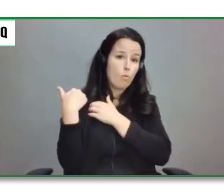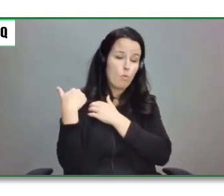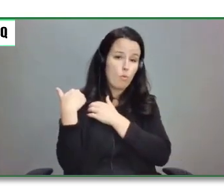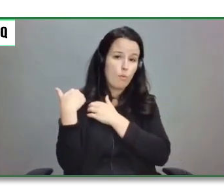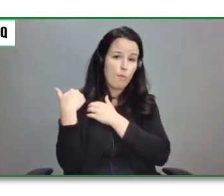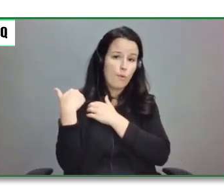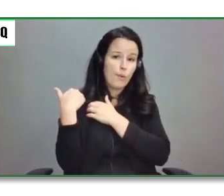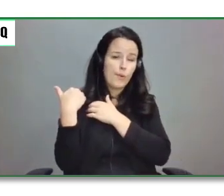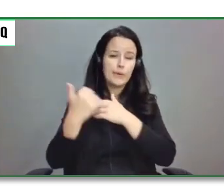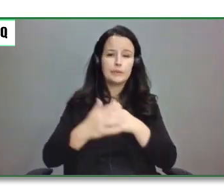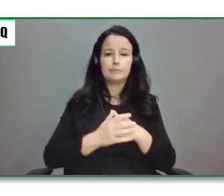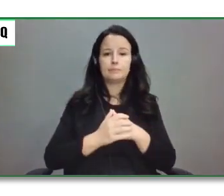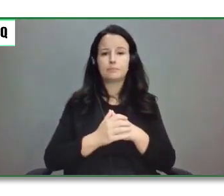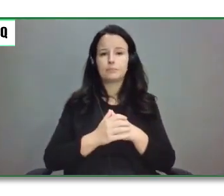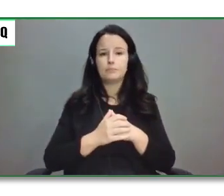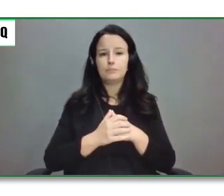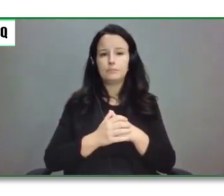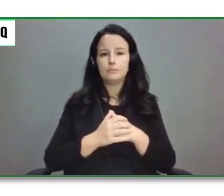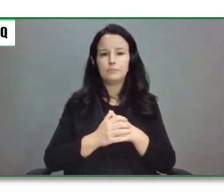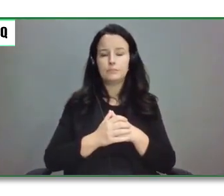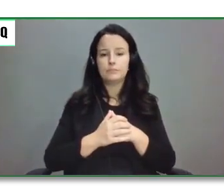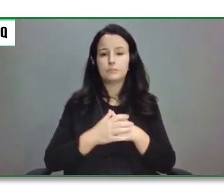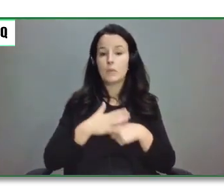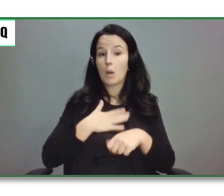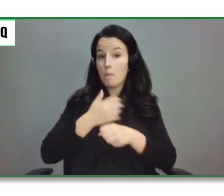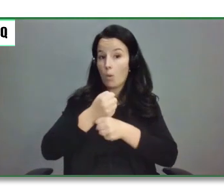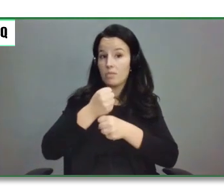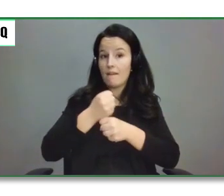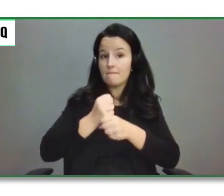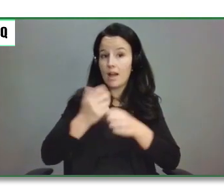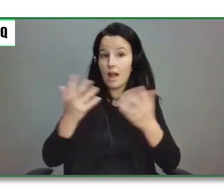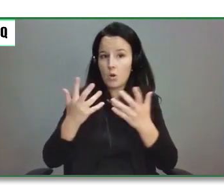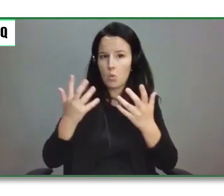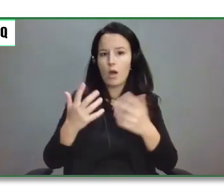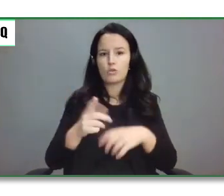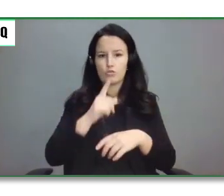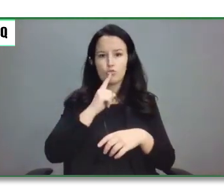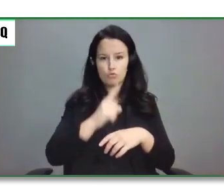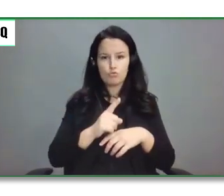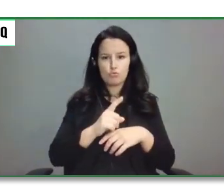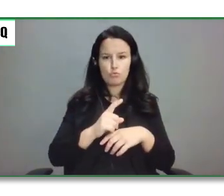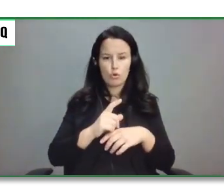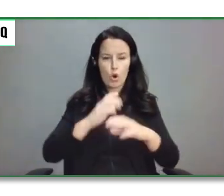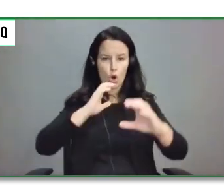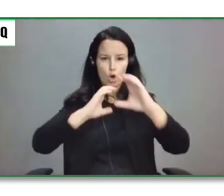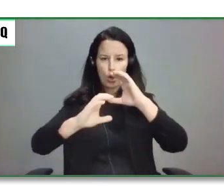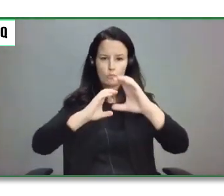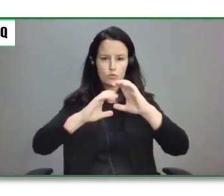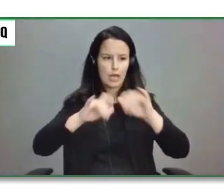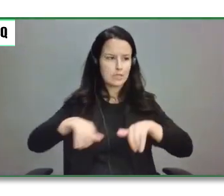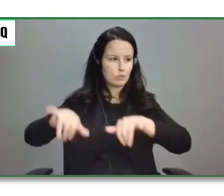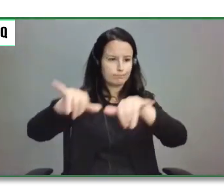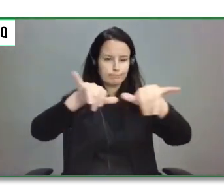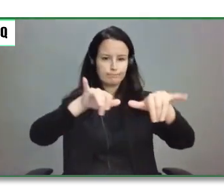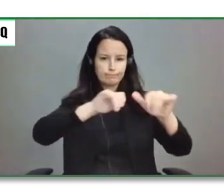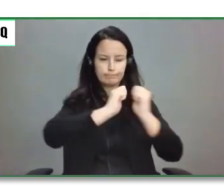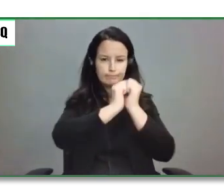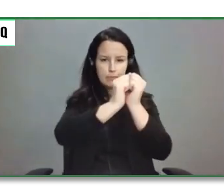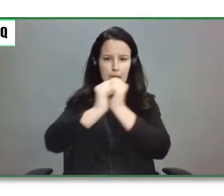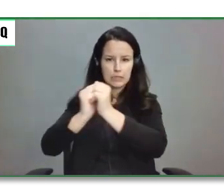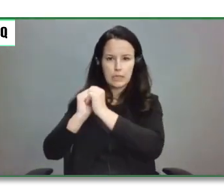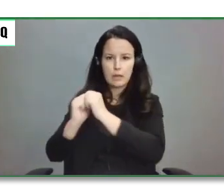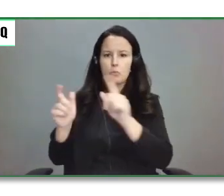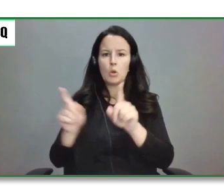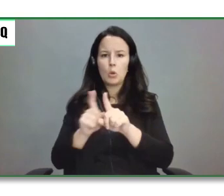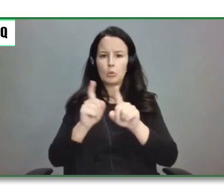Mon travail consistait à m'assurer que la ligne de communication était ouverte entre nous tous et à rappeler à mes amis